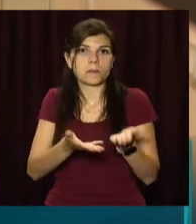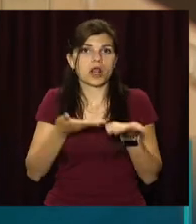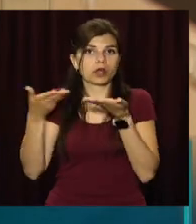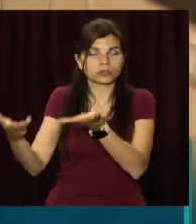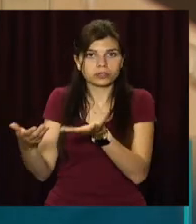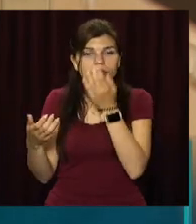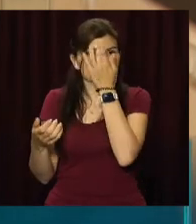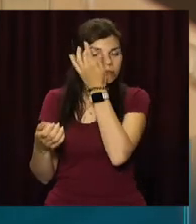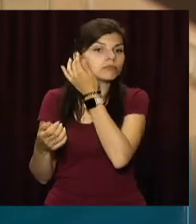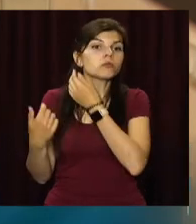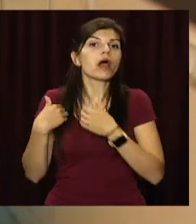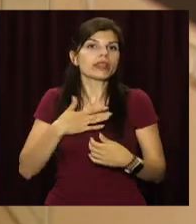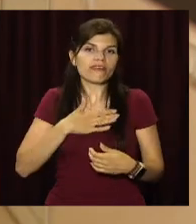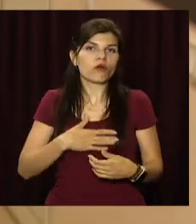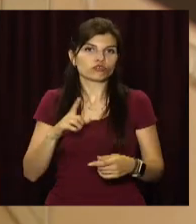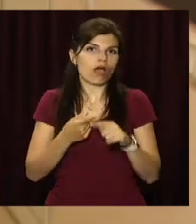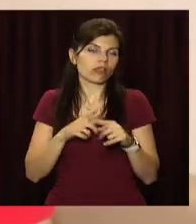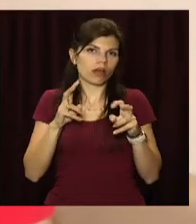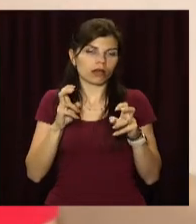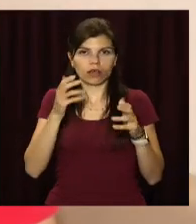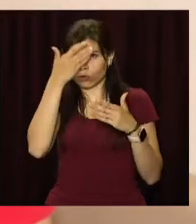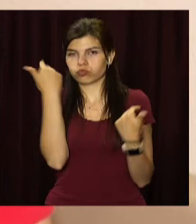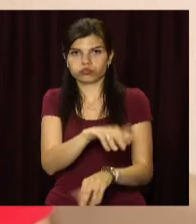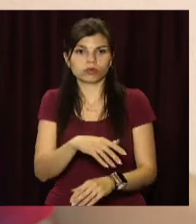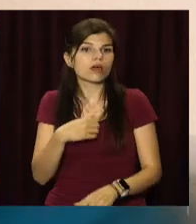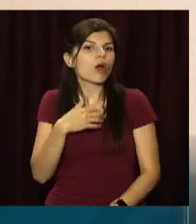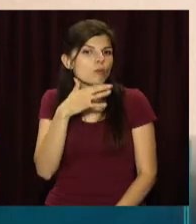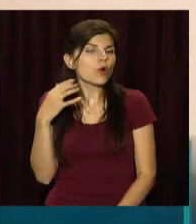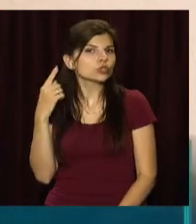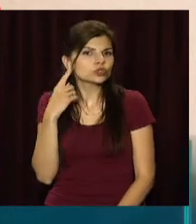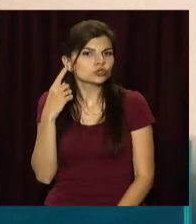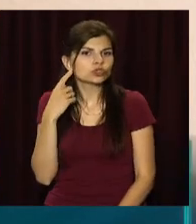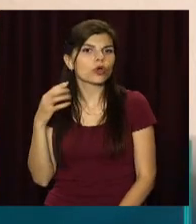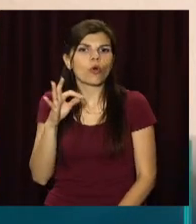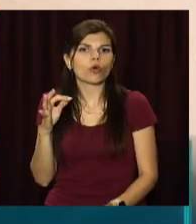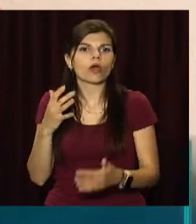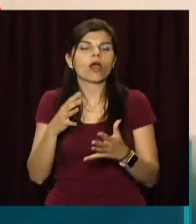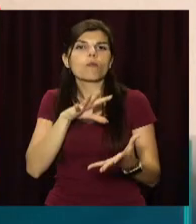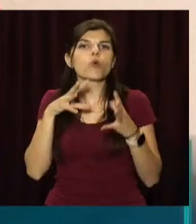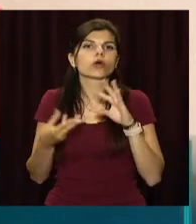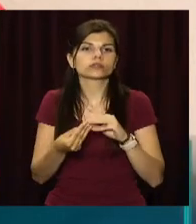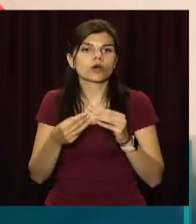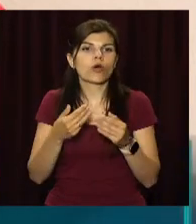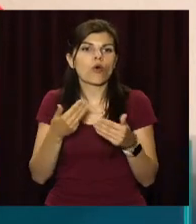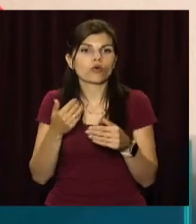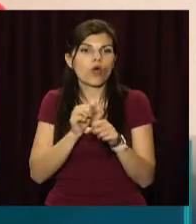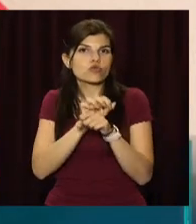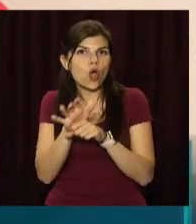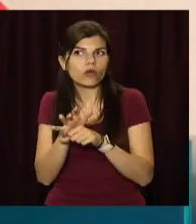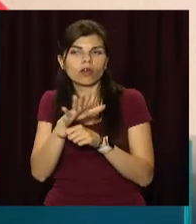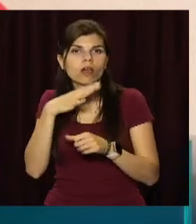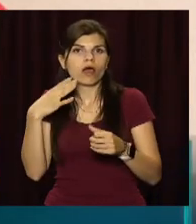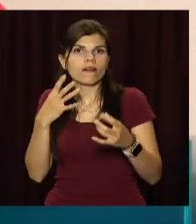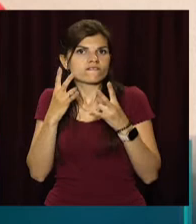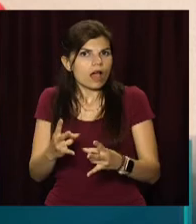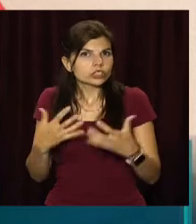що ми побыстрее з цим закінчили. Много наслышан о трагічних последствиях коронавируса. У